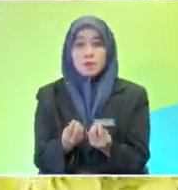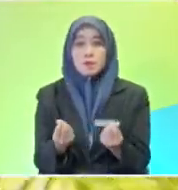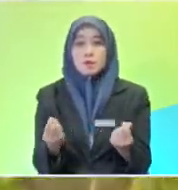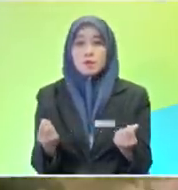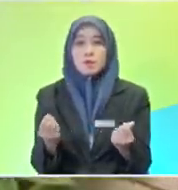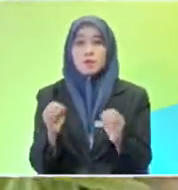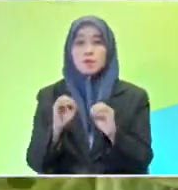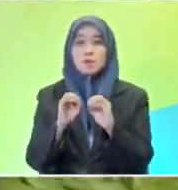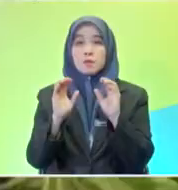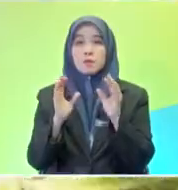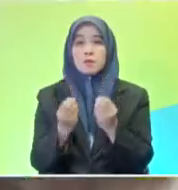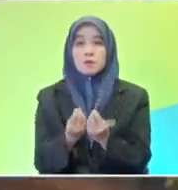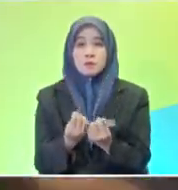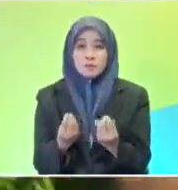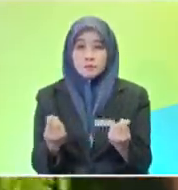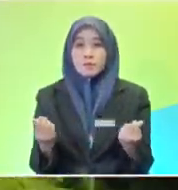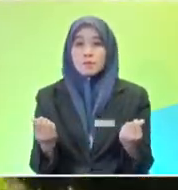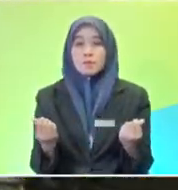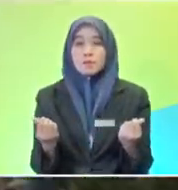Tanah, oh tanah,